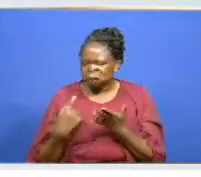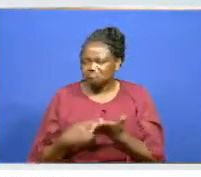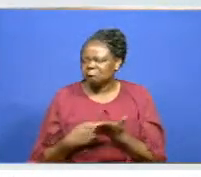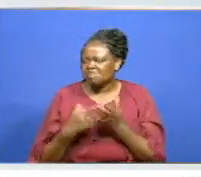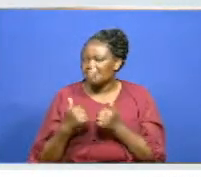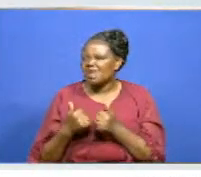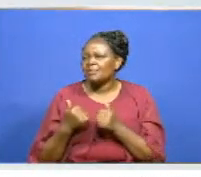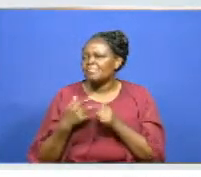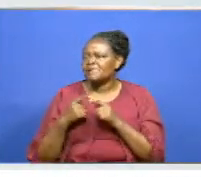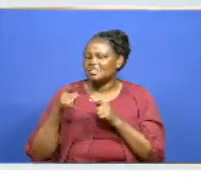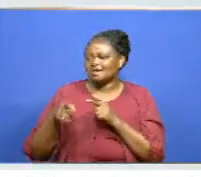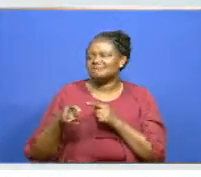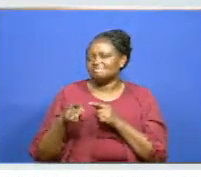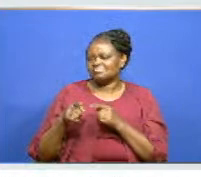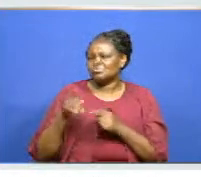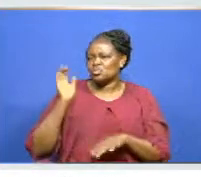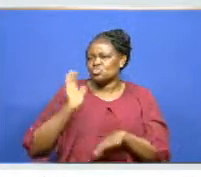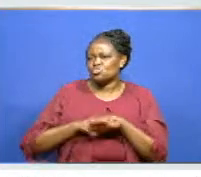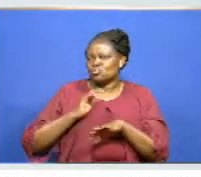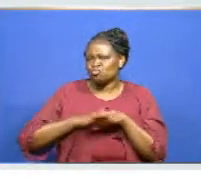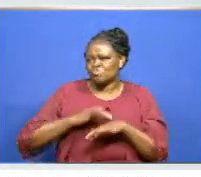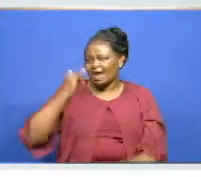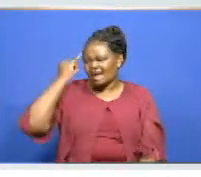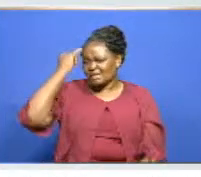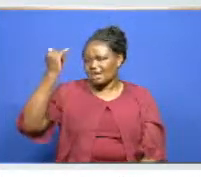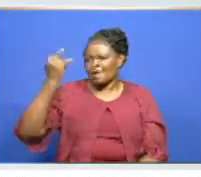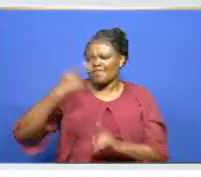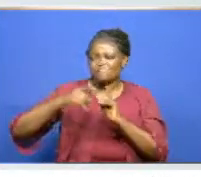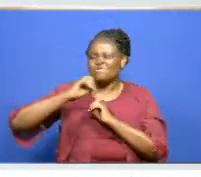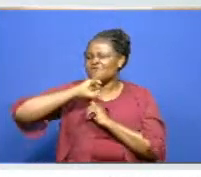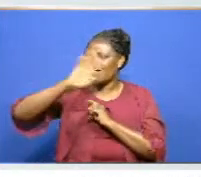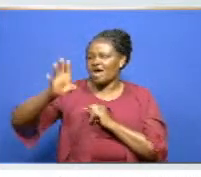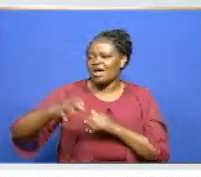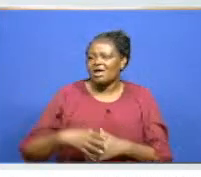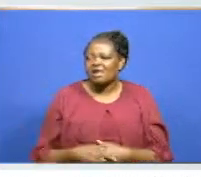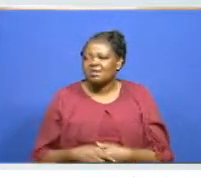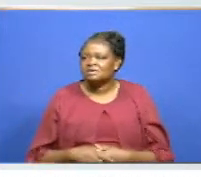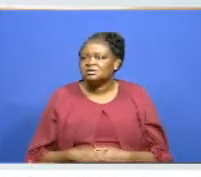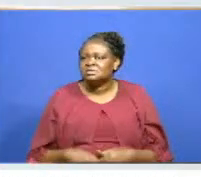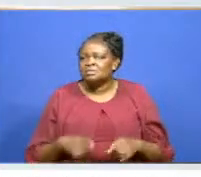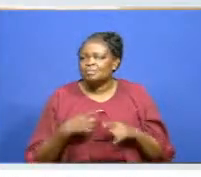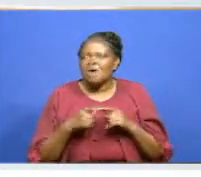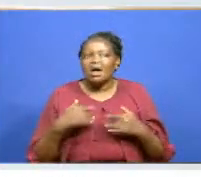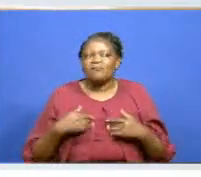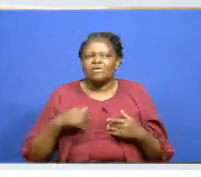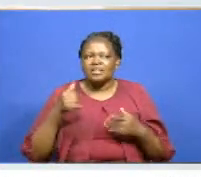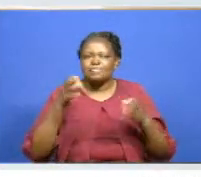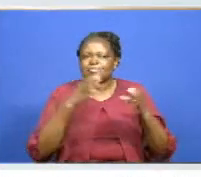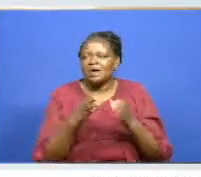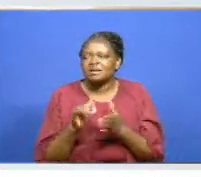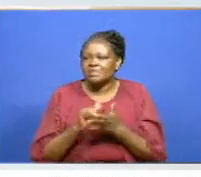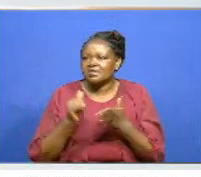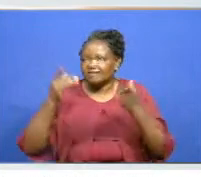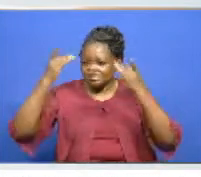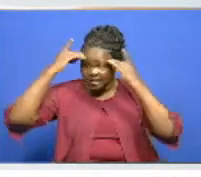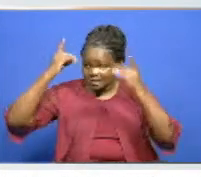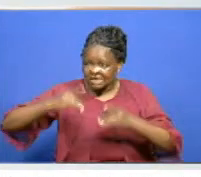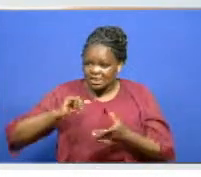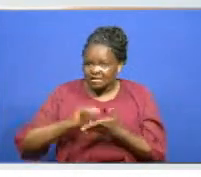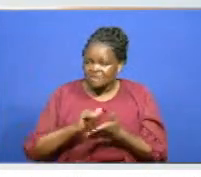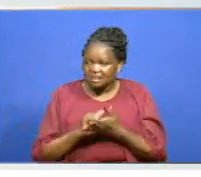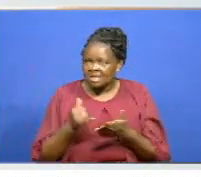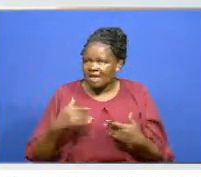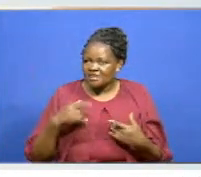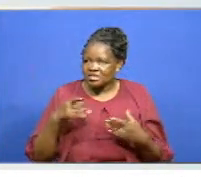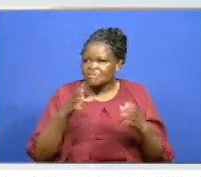azimio hilo bado tunaliona likiwa la mbali, lakini hata hivyo kuna zile vyama ambavyo vimeamua kwamba kukuwa na